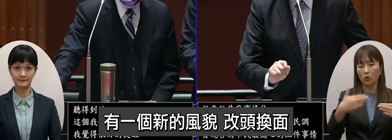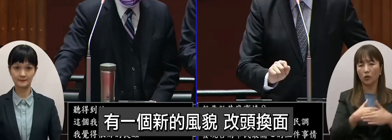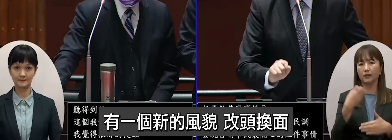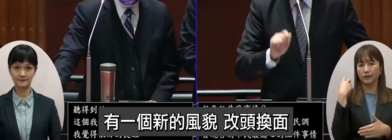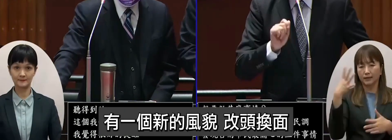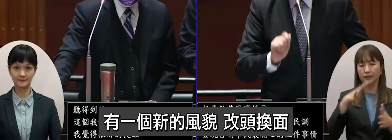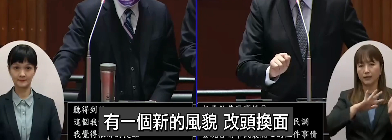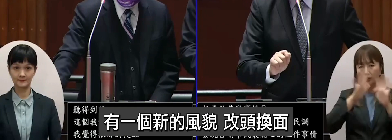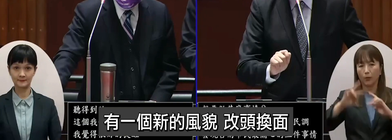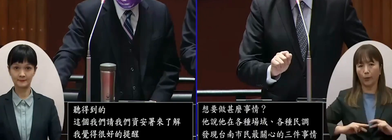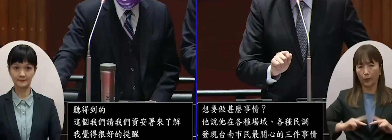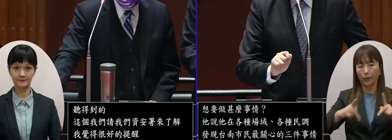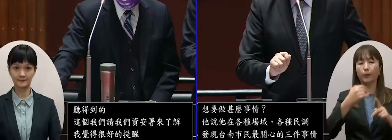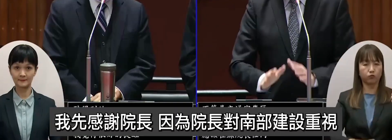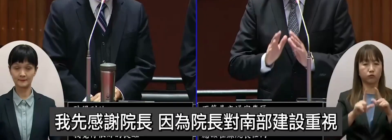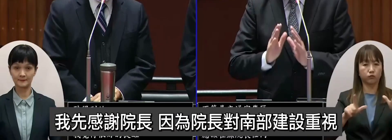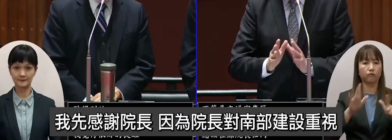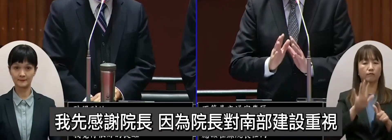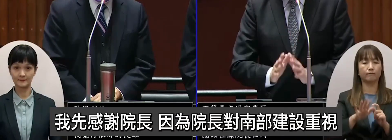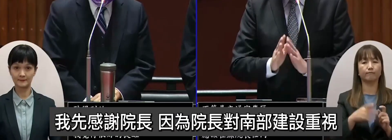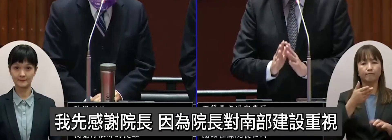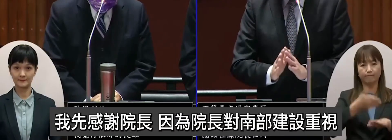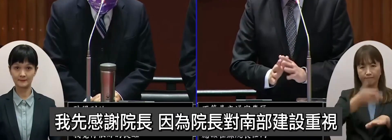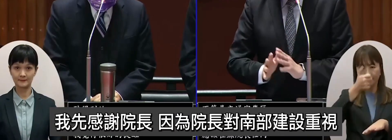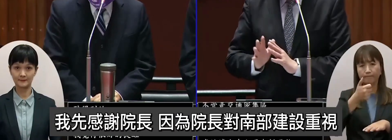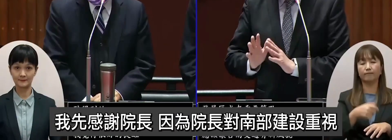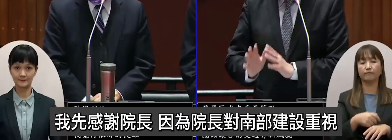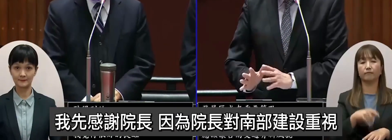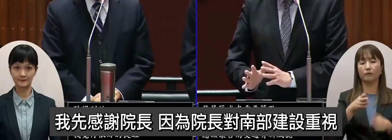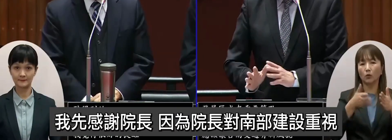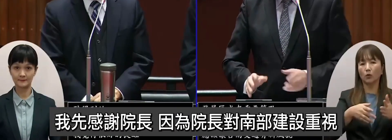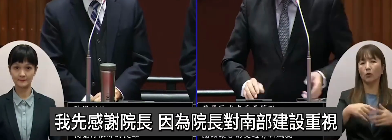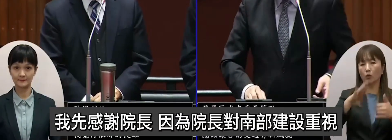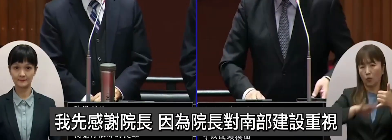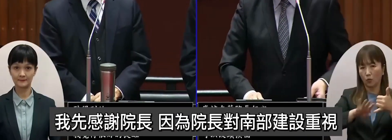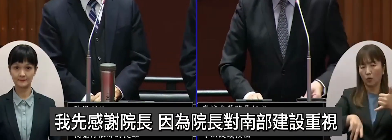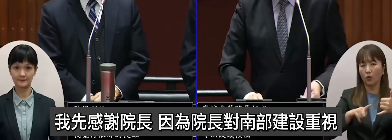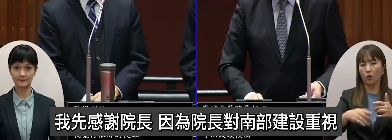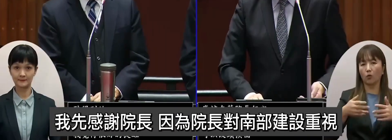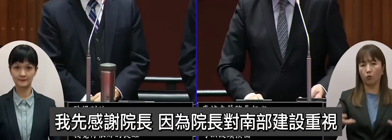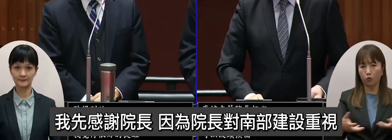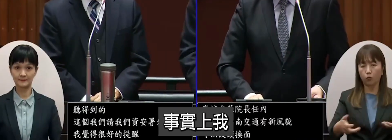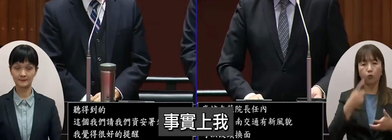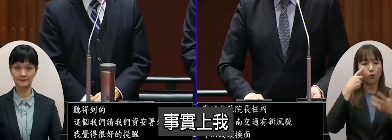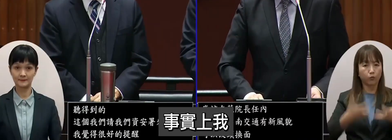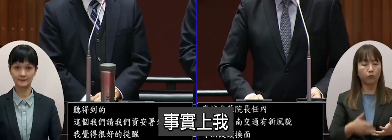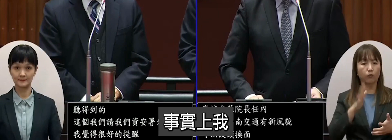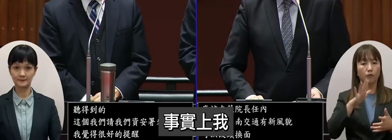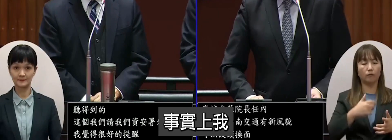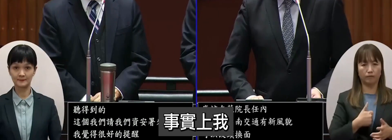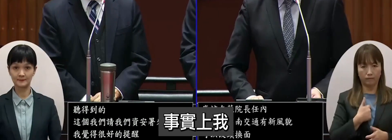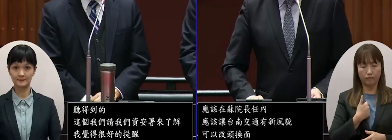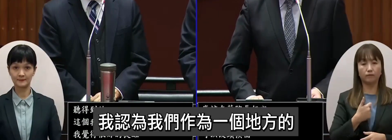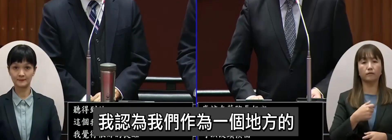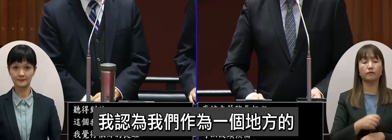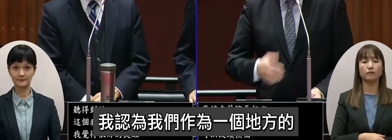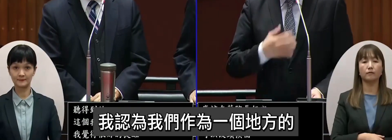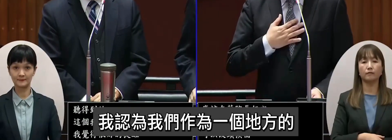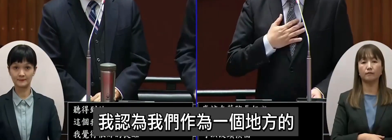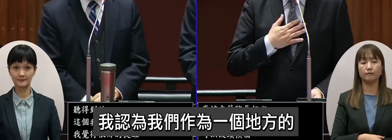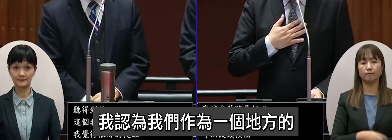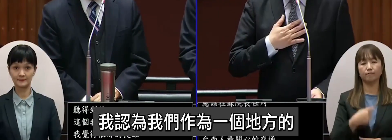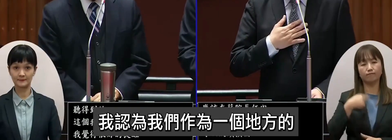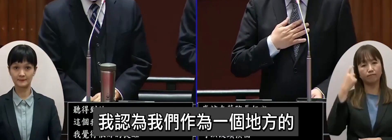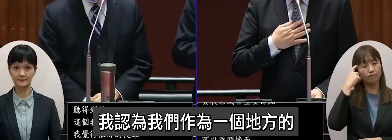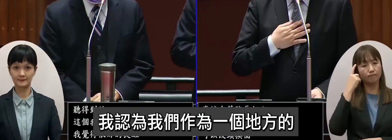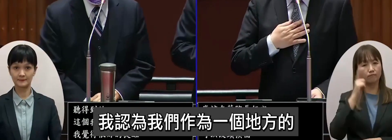的风貌，改头换面。我先感谢，因为院长对南部加建设的重视哈。事实上，我